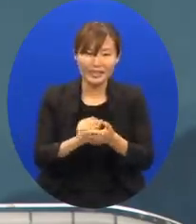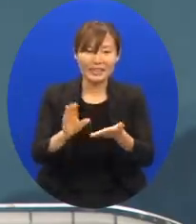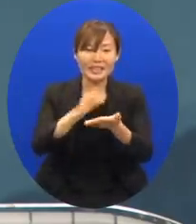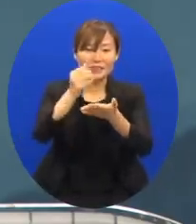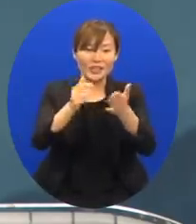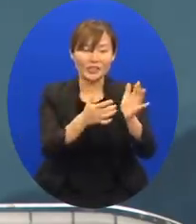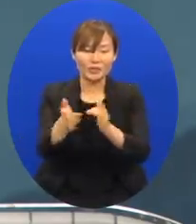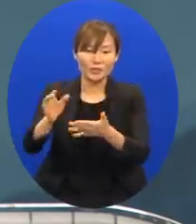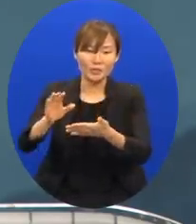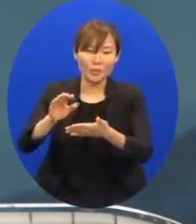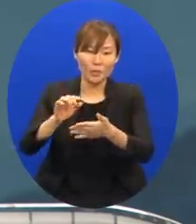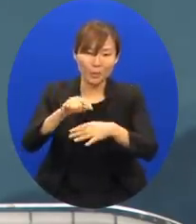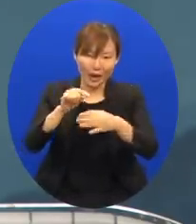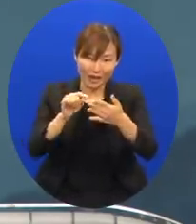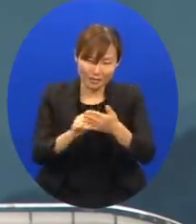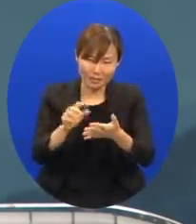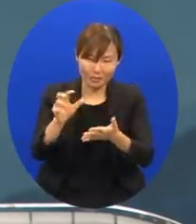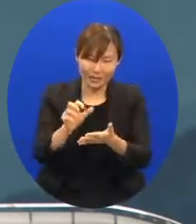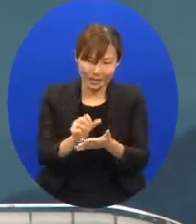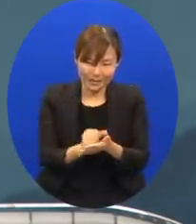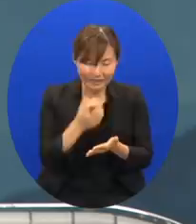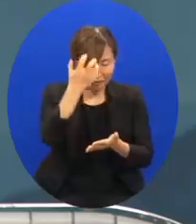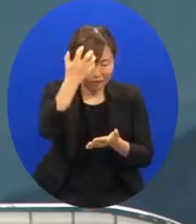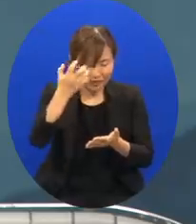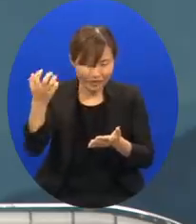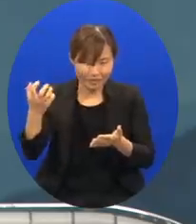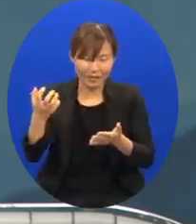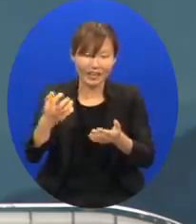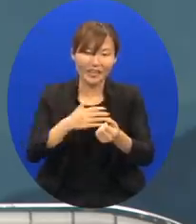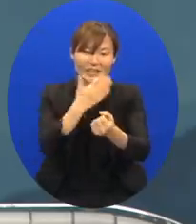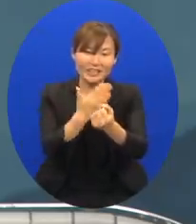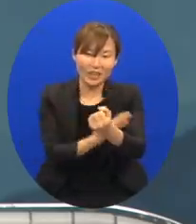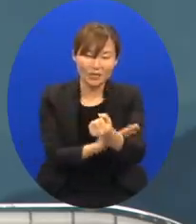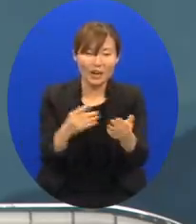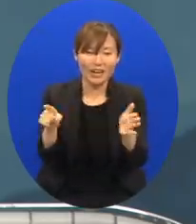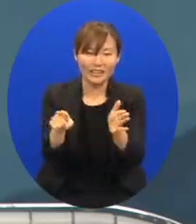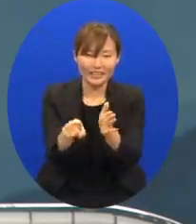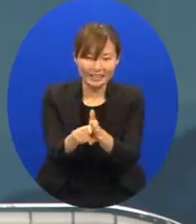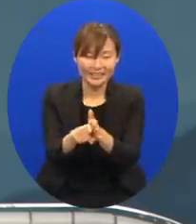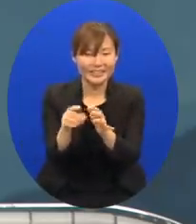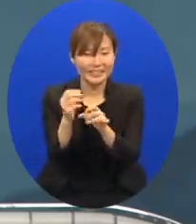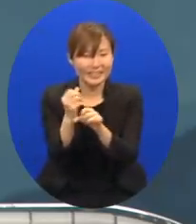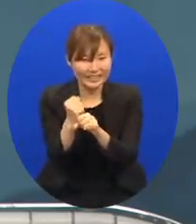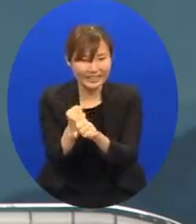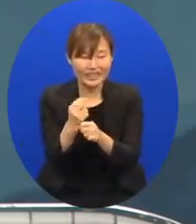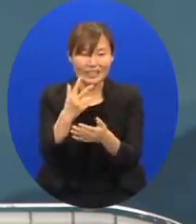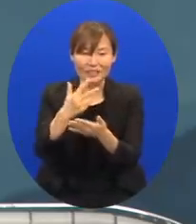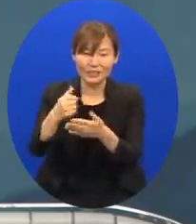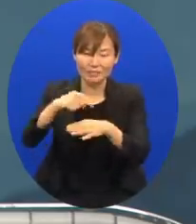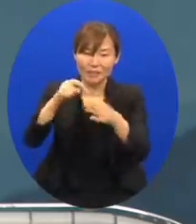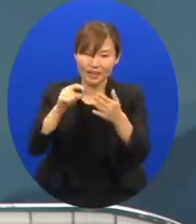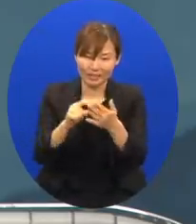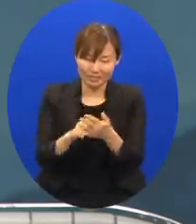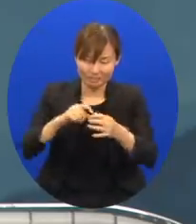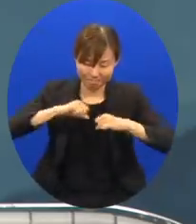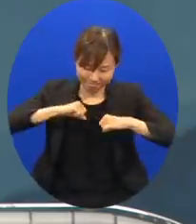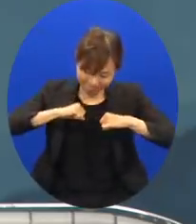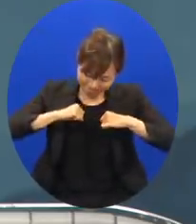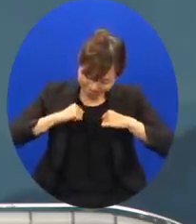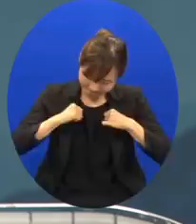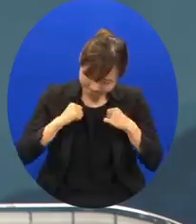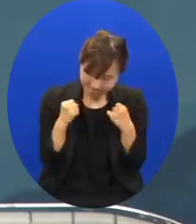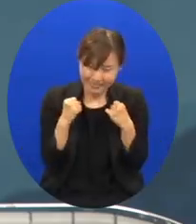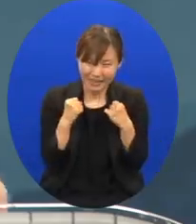하겠습니다 성령님의 능력만을 의지하고 주님의 마음을 품고 오직 순정만 하며 나가겠습니다